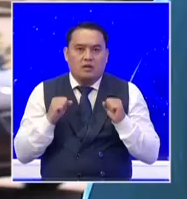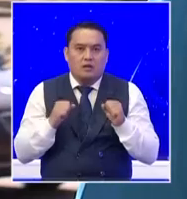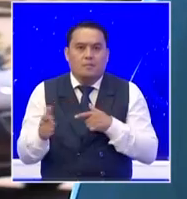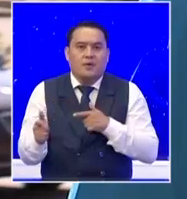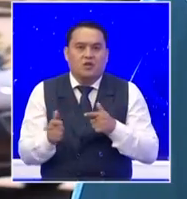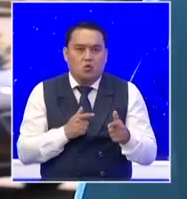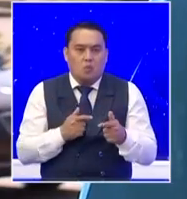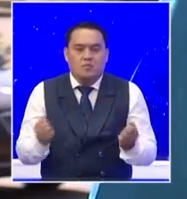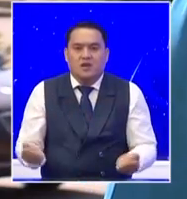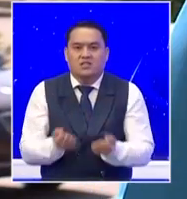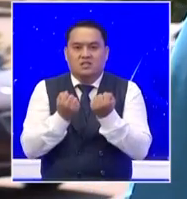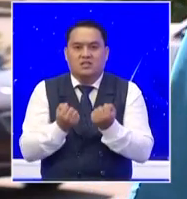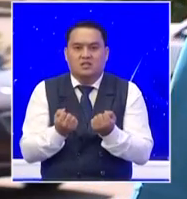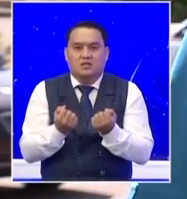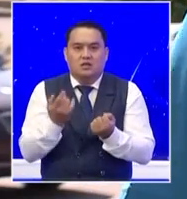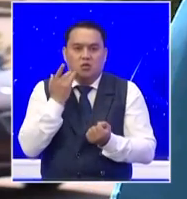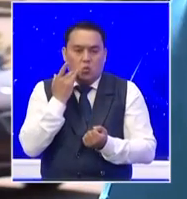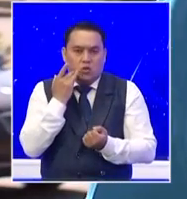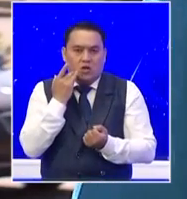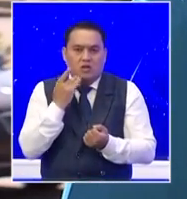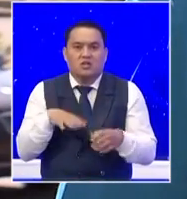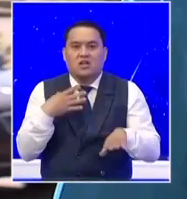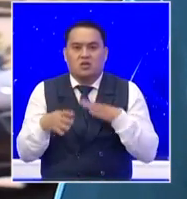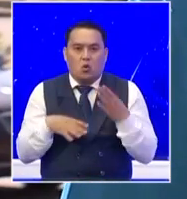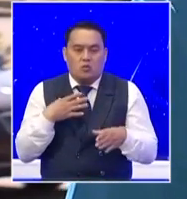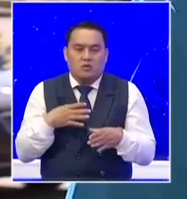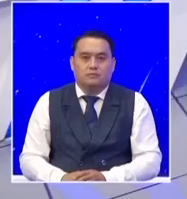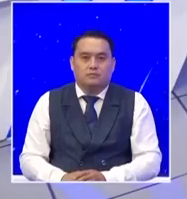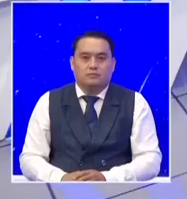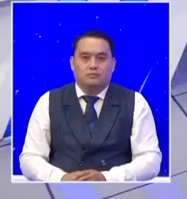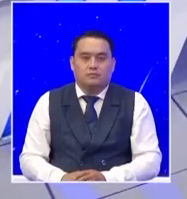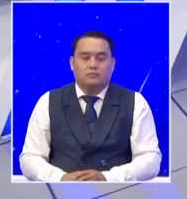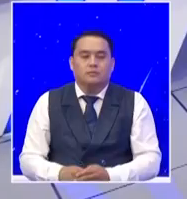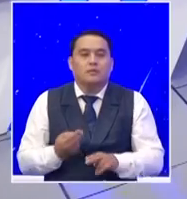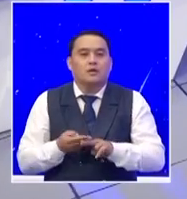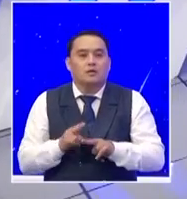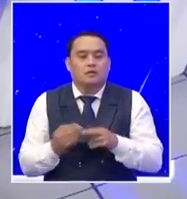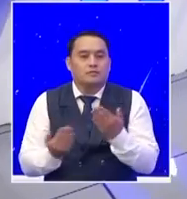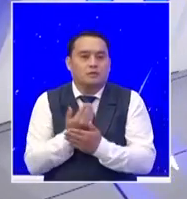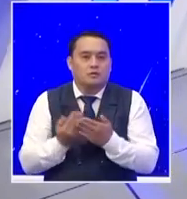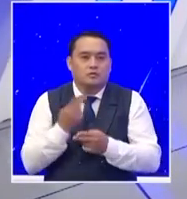упала, надо поддерживать постоянно. У нас тренировки идут по 1,5 часа. Это была вся